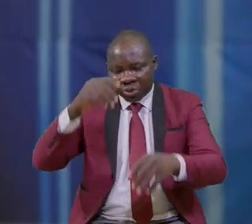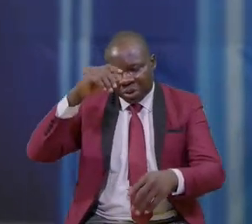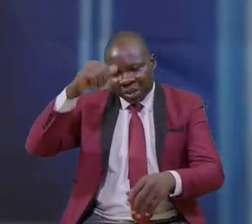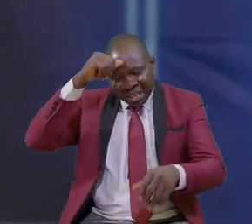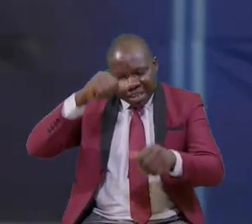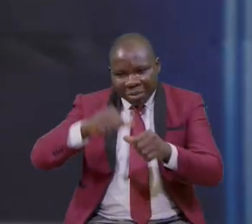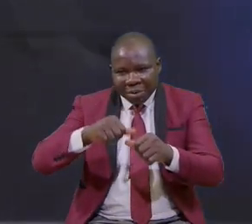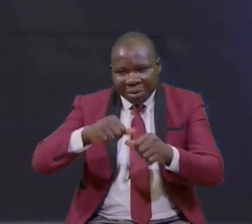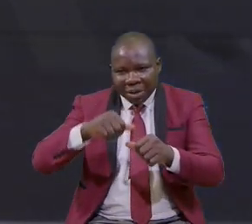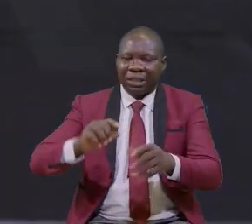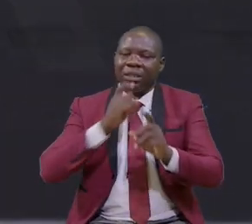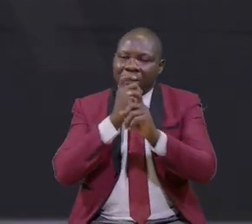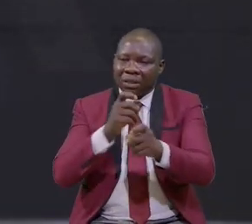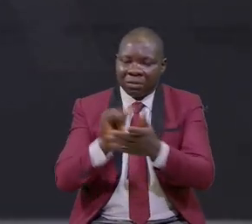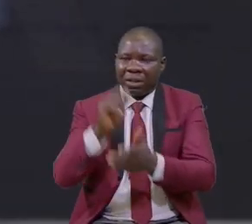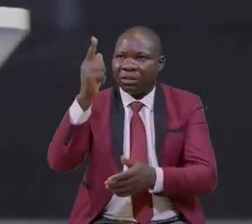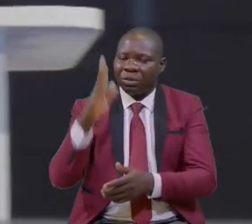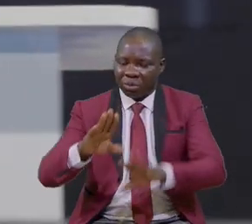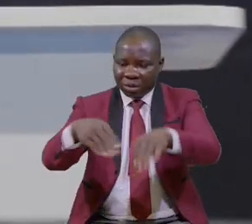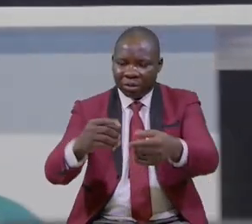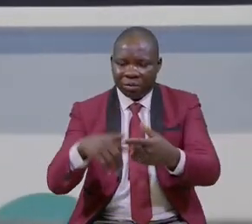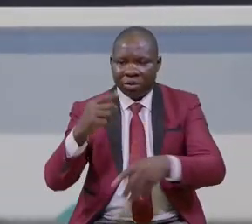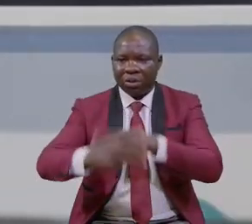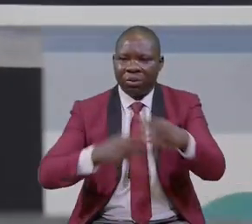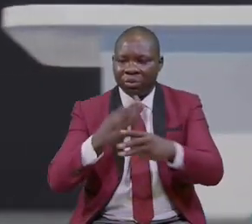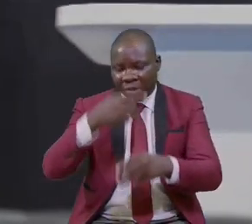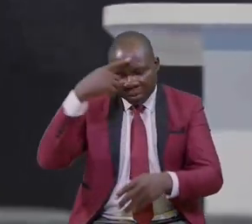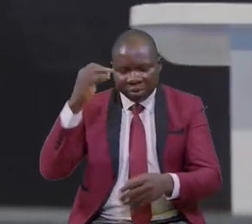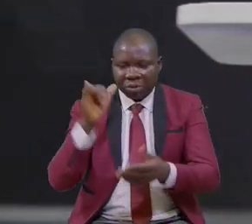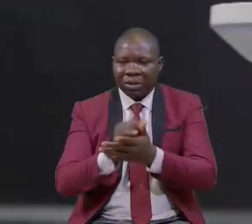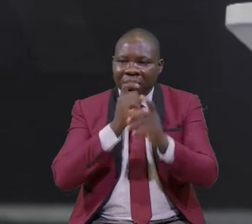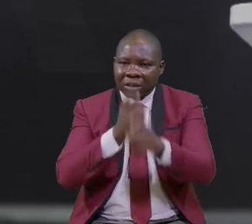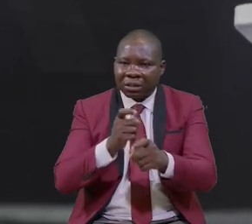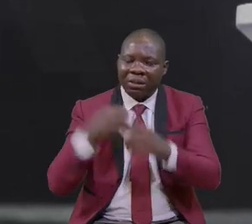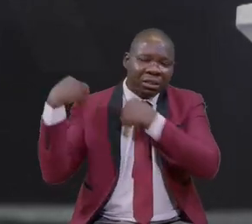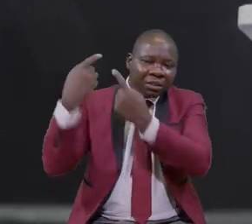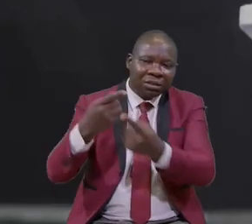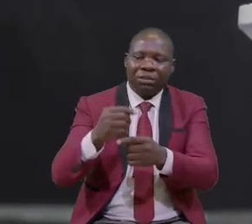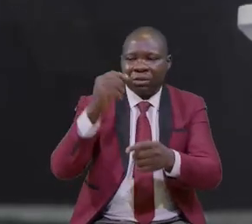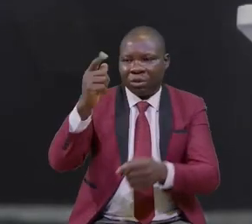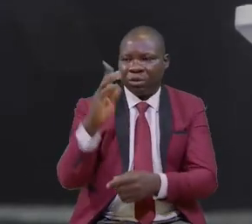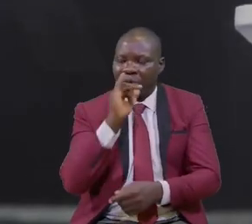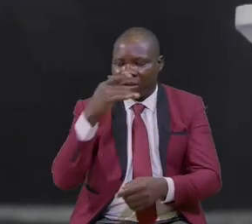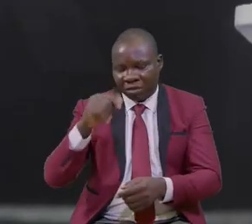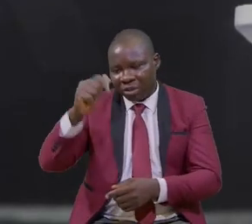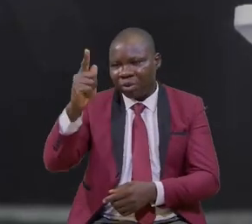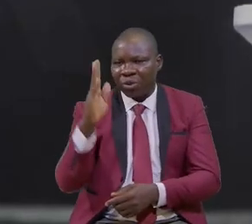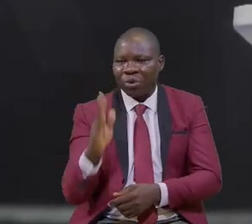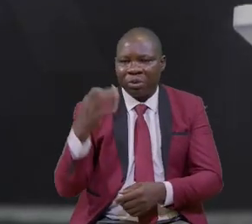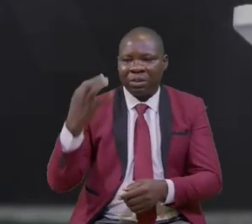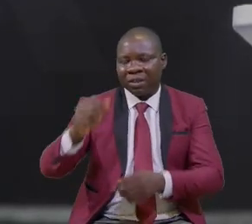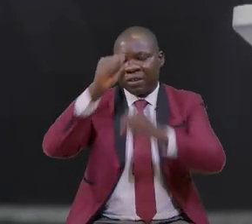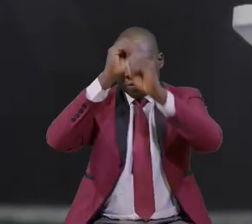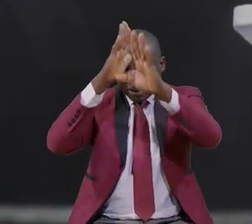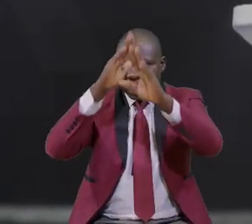monde. Et à cause de ce don, puisque Dieu est Dieu le Père, notre Père, nos parents, essayaient